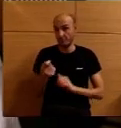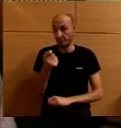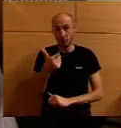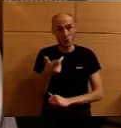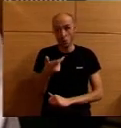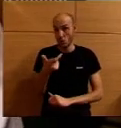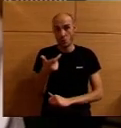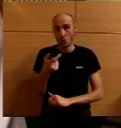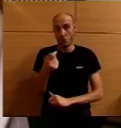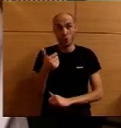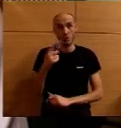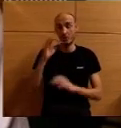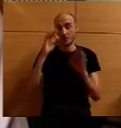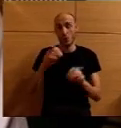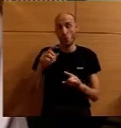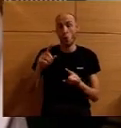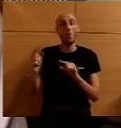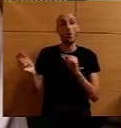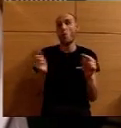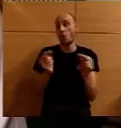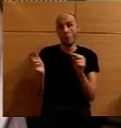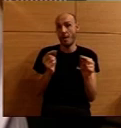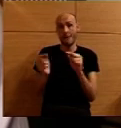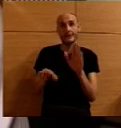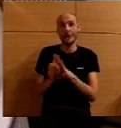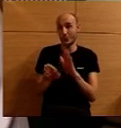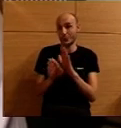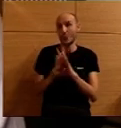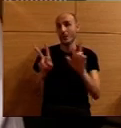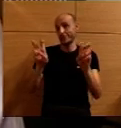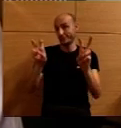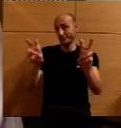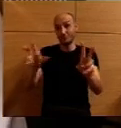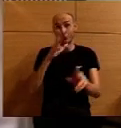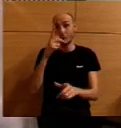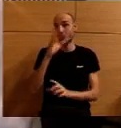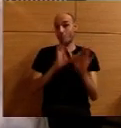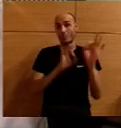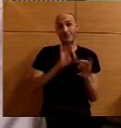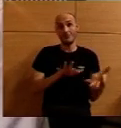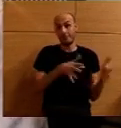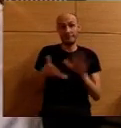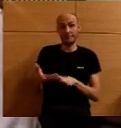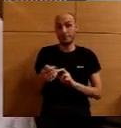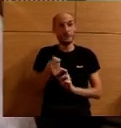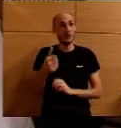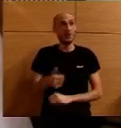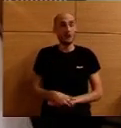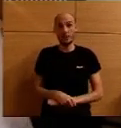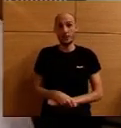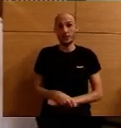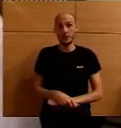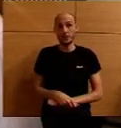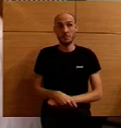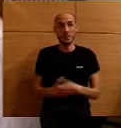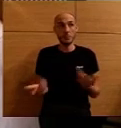en el que ve segur que tornarem a parlar perquè se presentarà l'execució del tercer trimestre. Però, Rocío, jo no sé que no se vaya a aprovar,